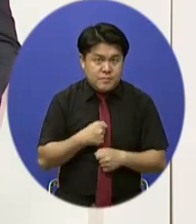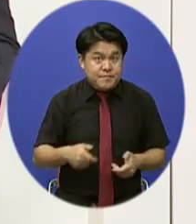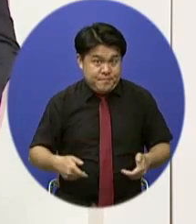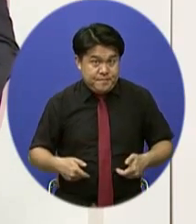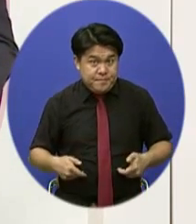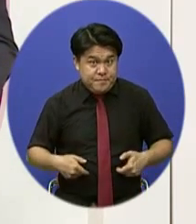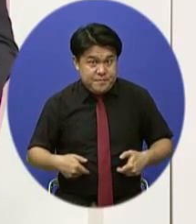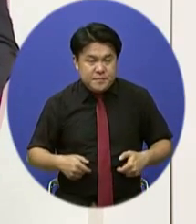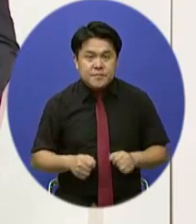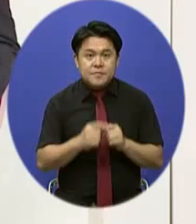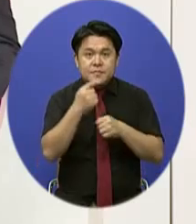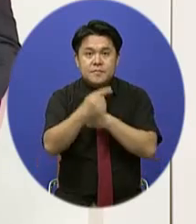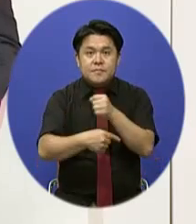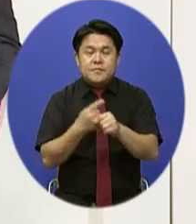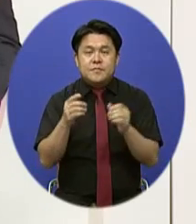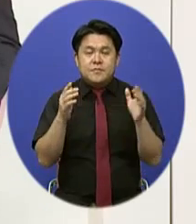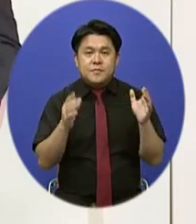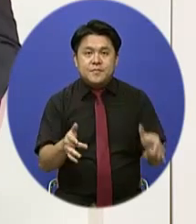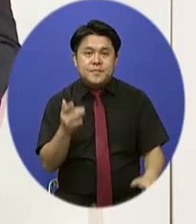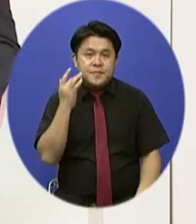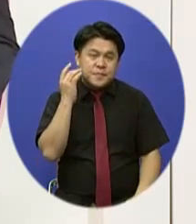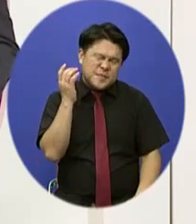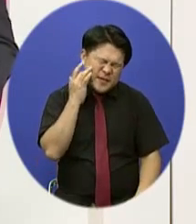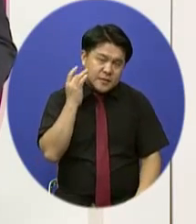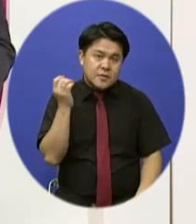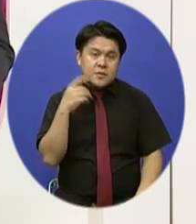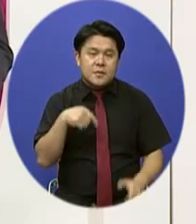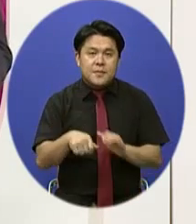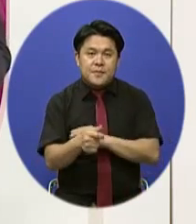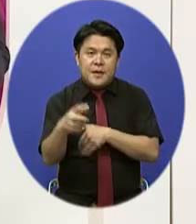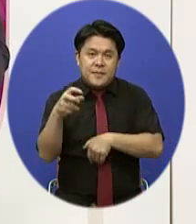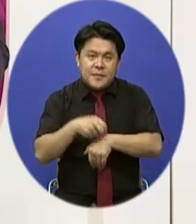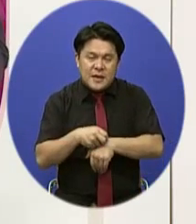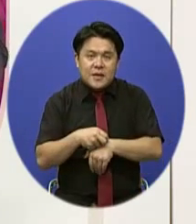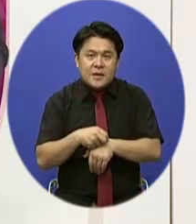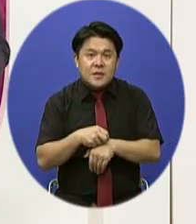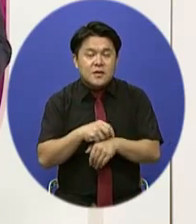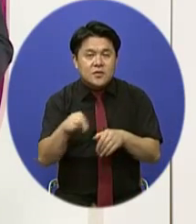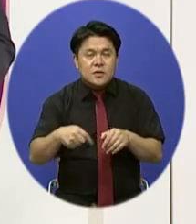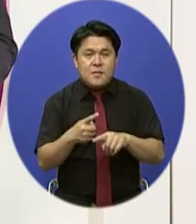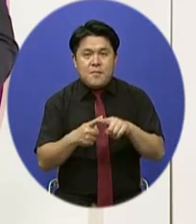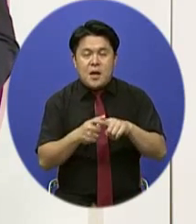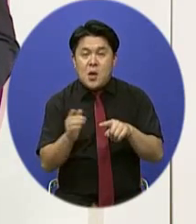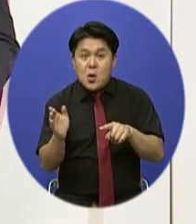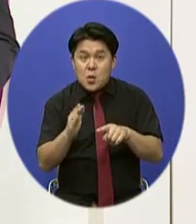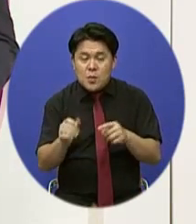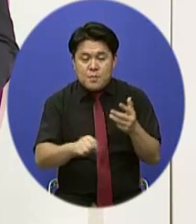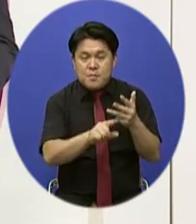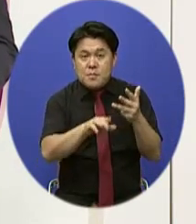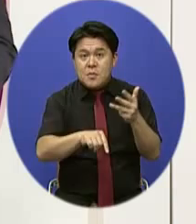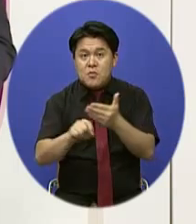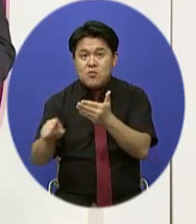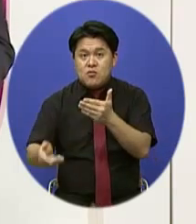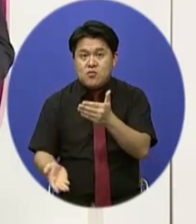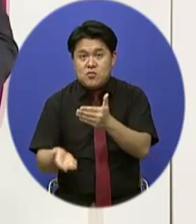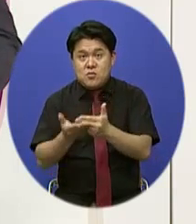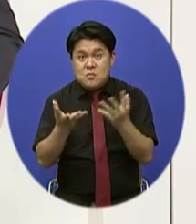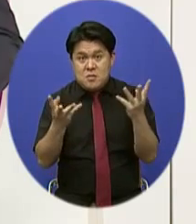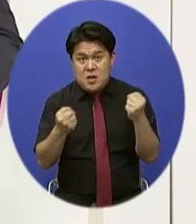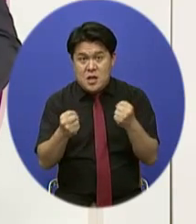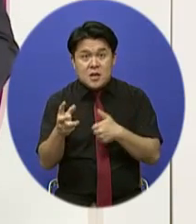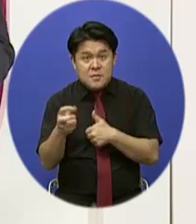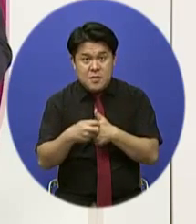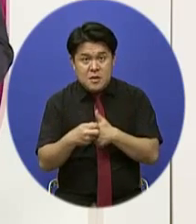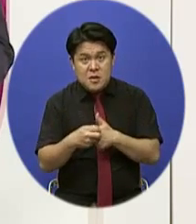동안 뱀에 물리거나 벌에 쏘인 절반 정도가 바로 요맘때 8월 말에서 9월 초라고 한답니다.